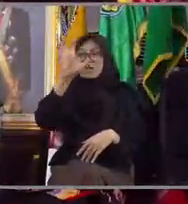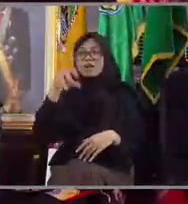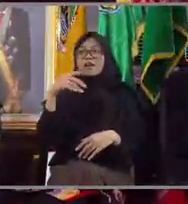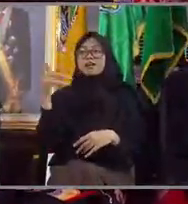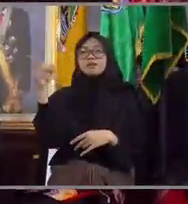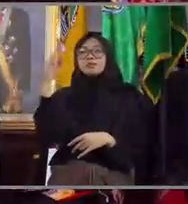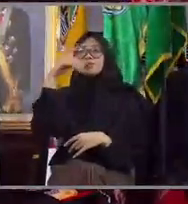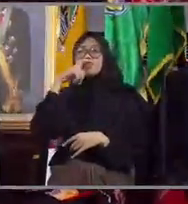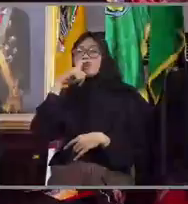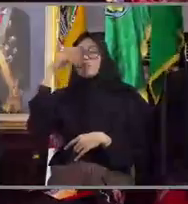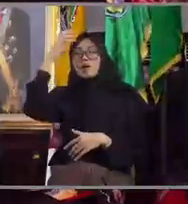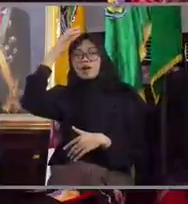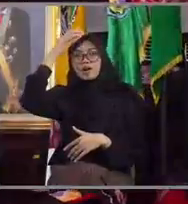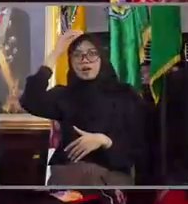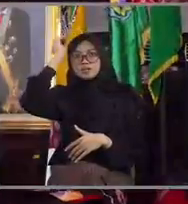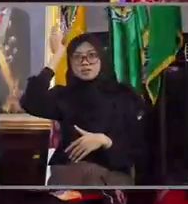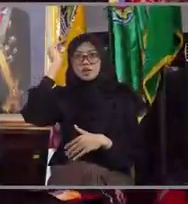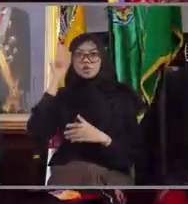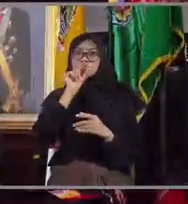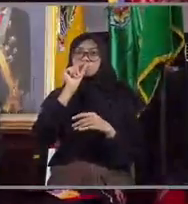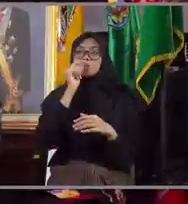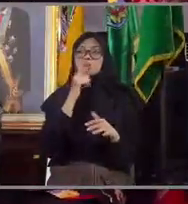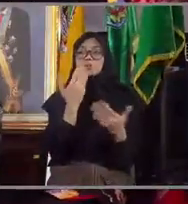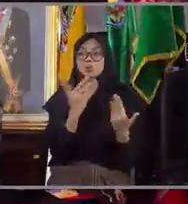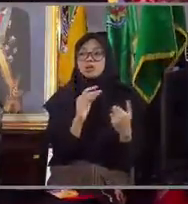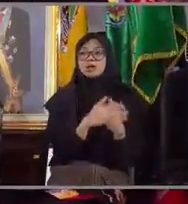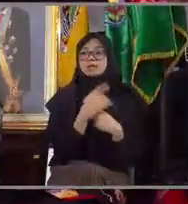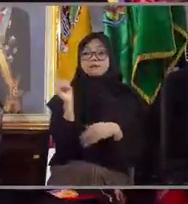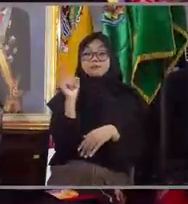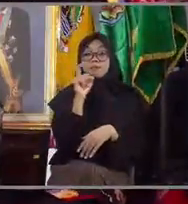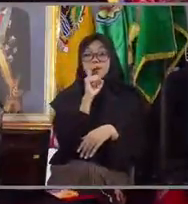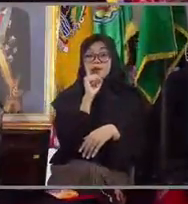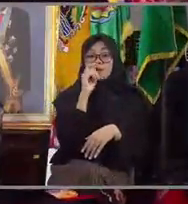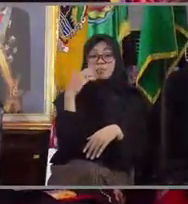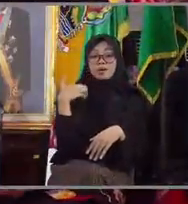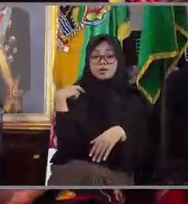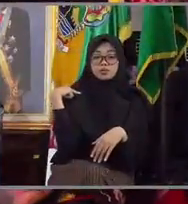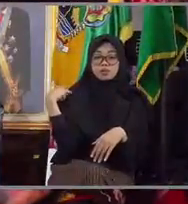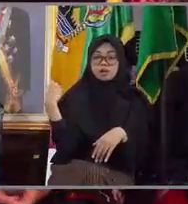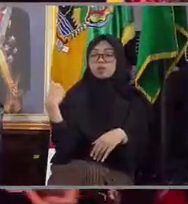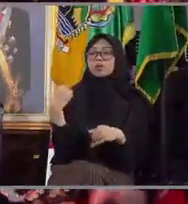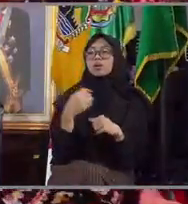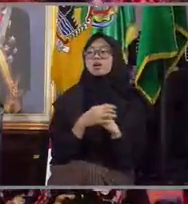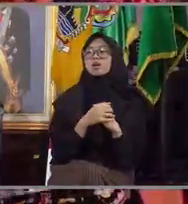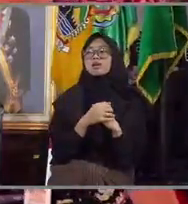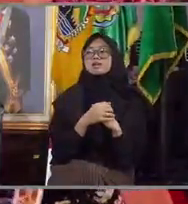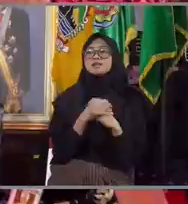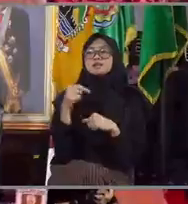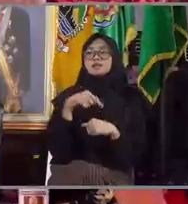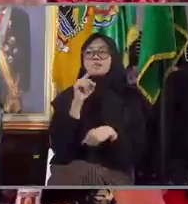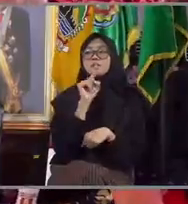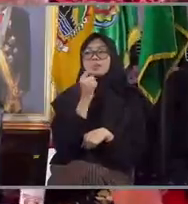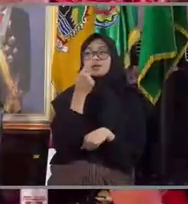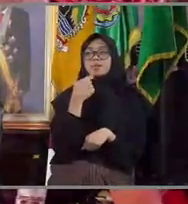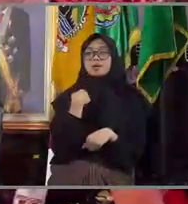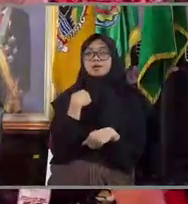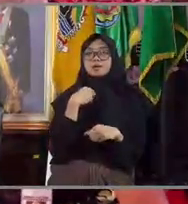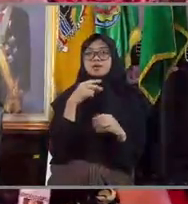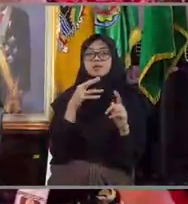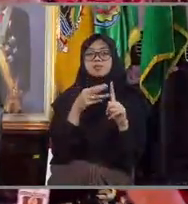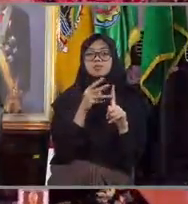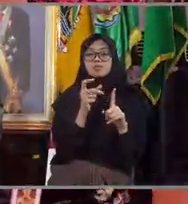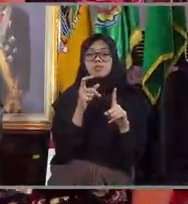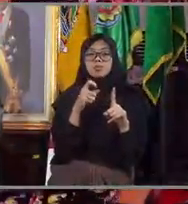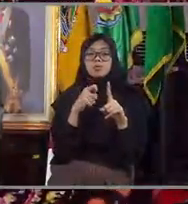nego atas pak gubernur hai pertama Tentu saya nih Bukhari dari